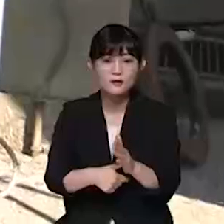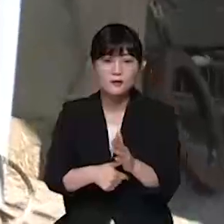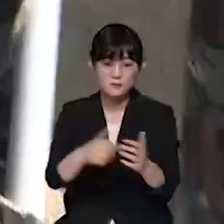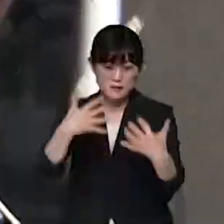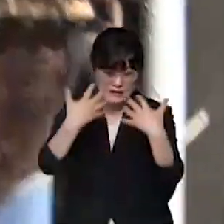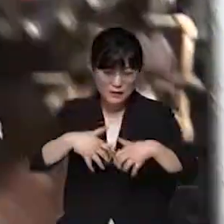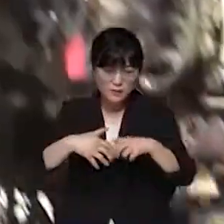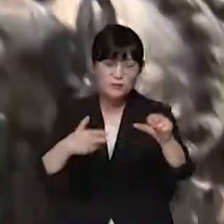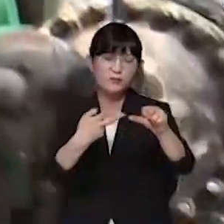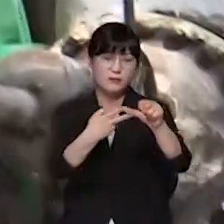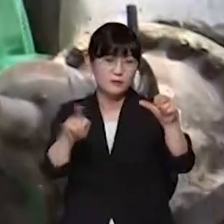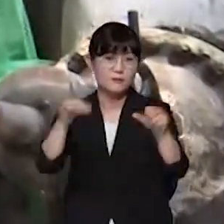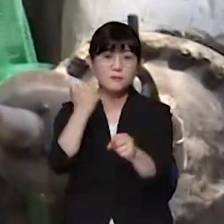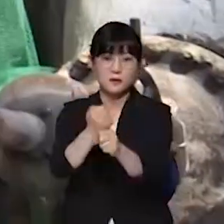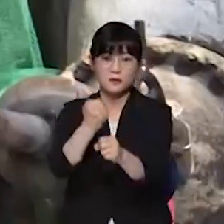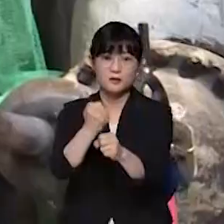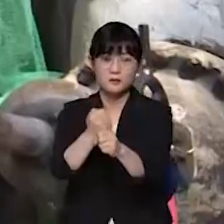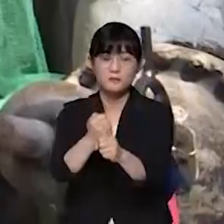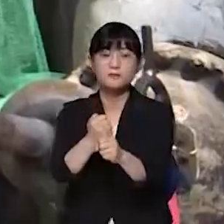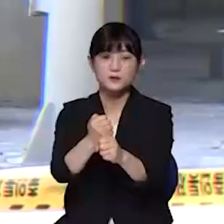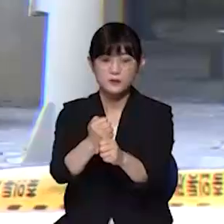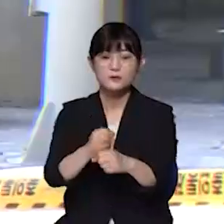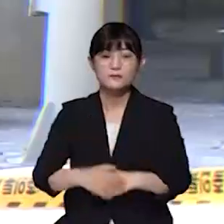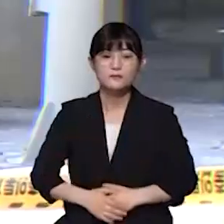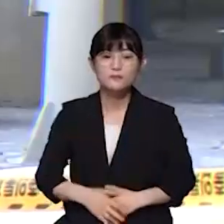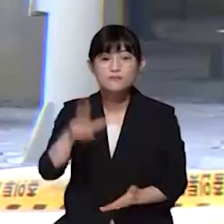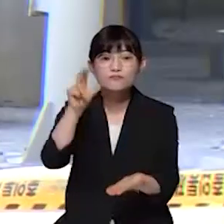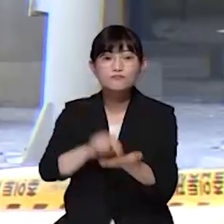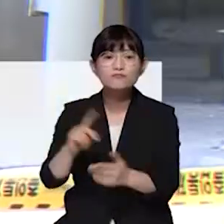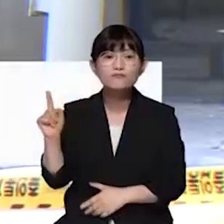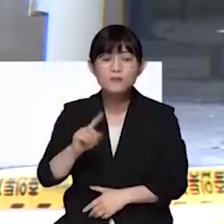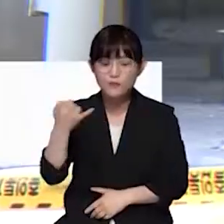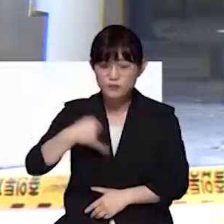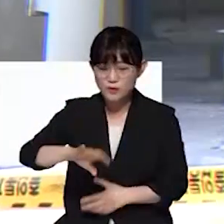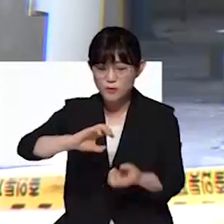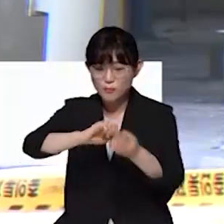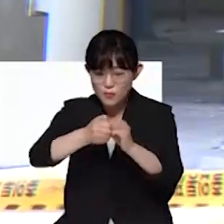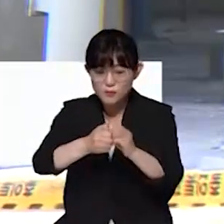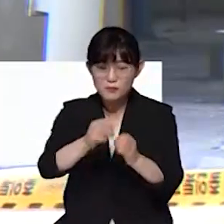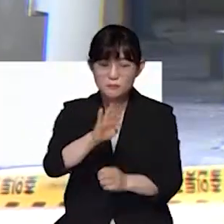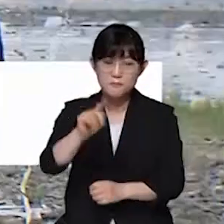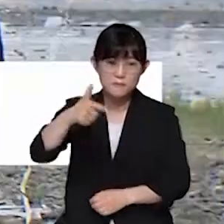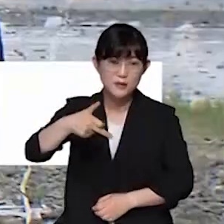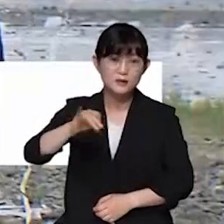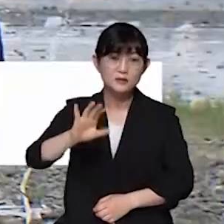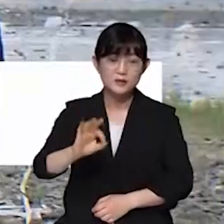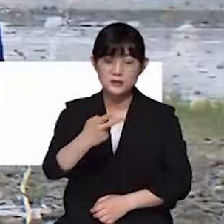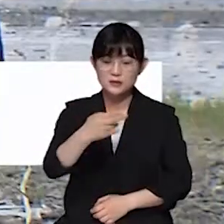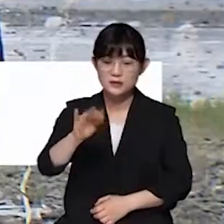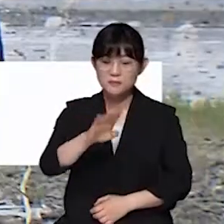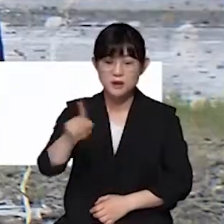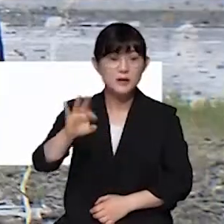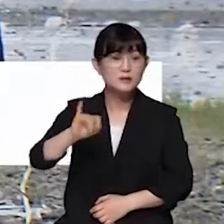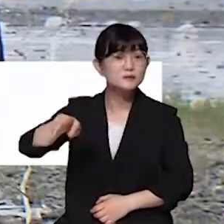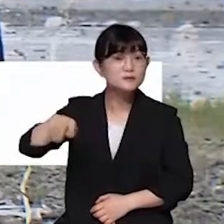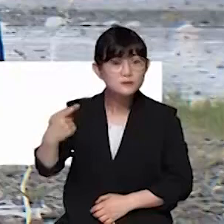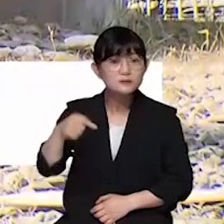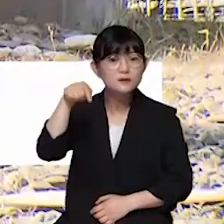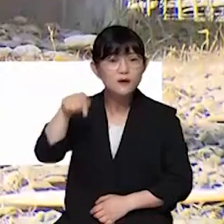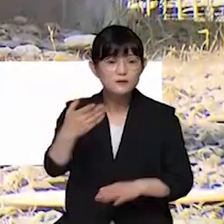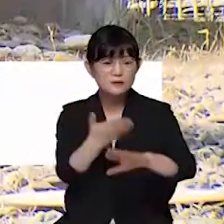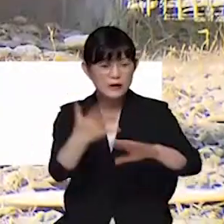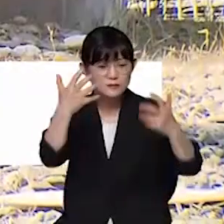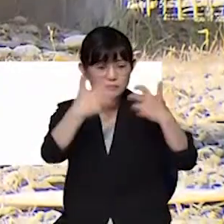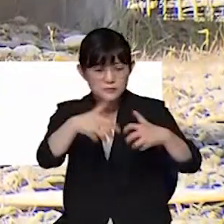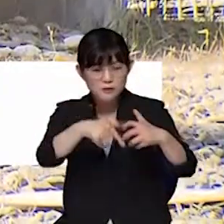열교환기 5대를 제작한 것으로 알려졌습니다. 문제는 불량 부품인 백킹 디바이스가 사고 기종 이외에 또 다른